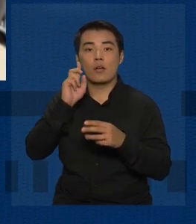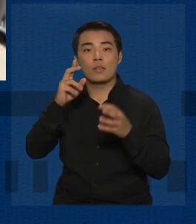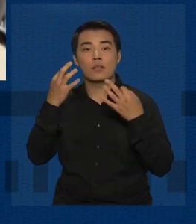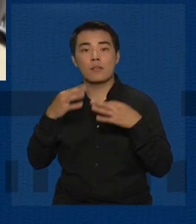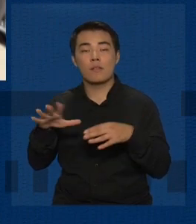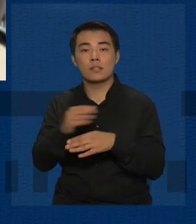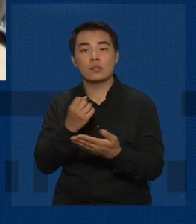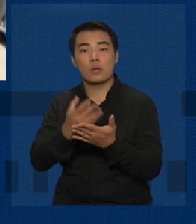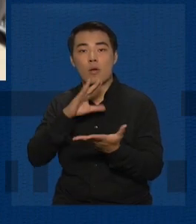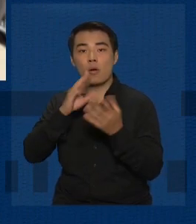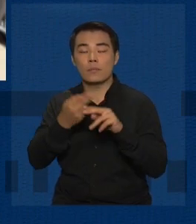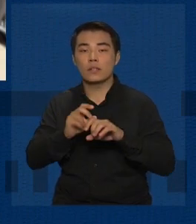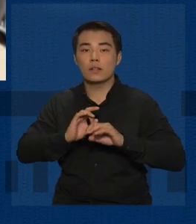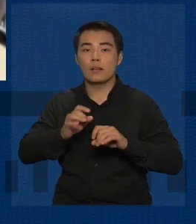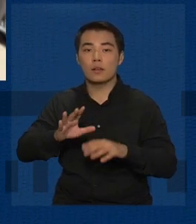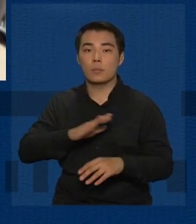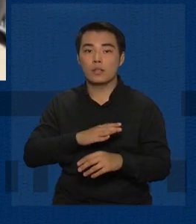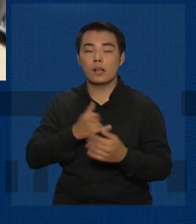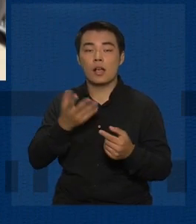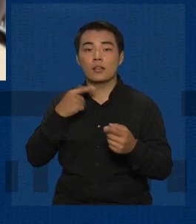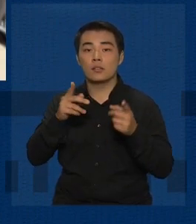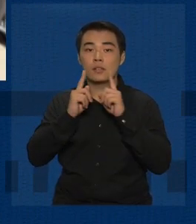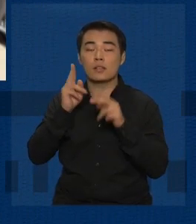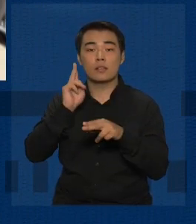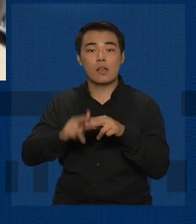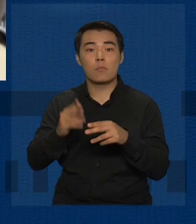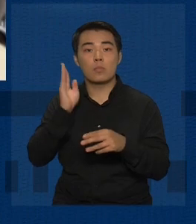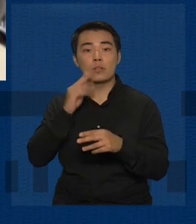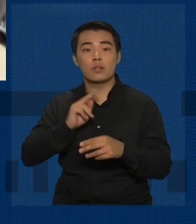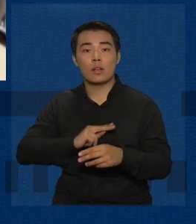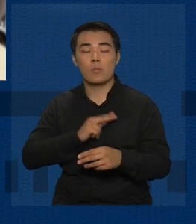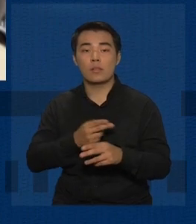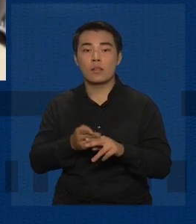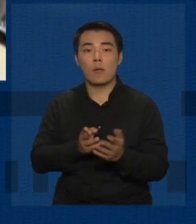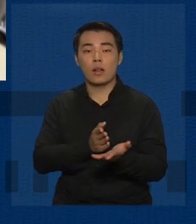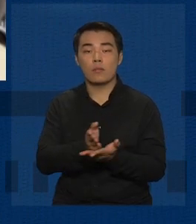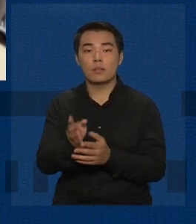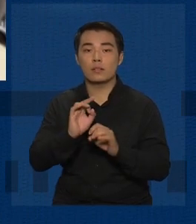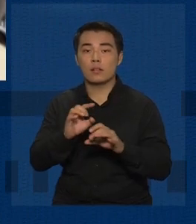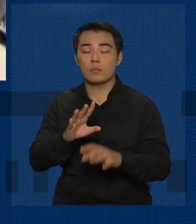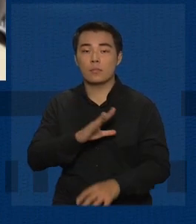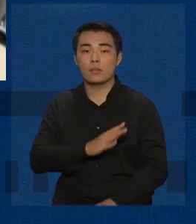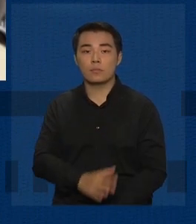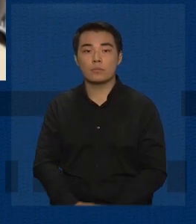қымбат» атты мақаласында көтерген еді. Отырыс соңында алдағы жұмыстардың бағыттары айқындалды.